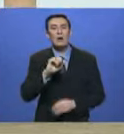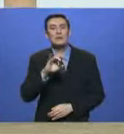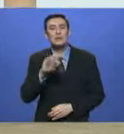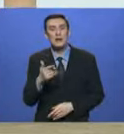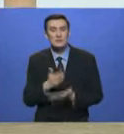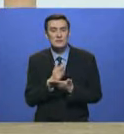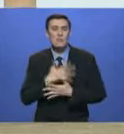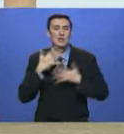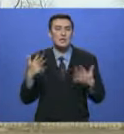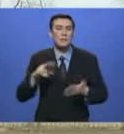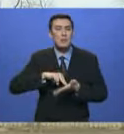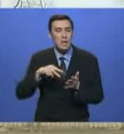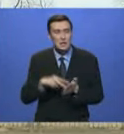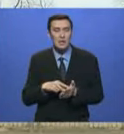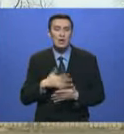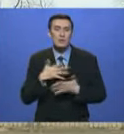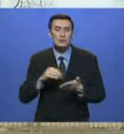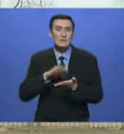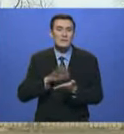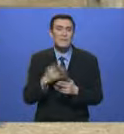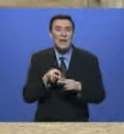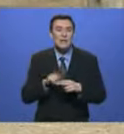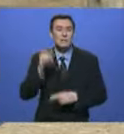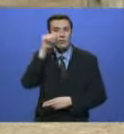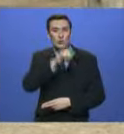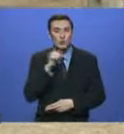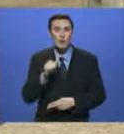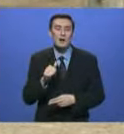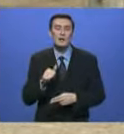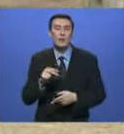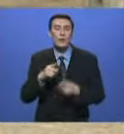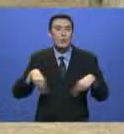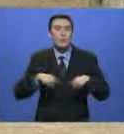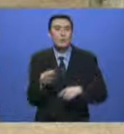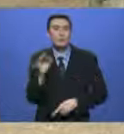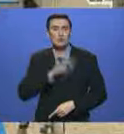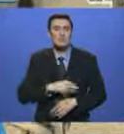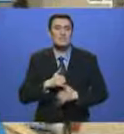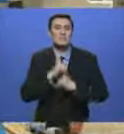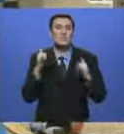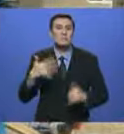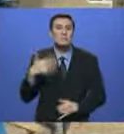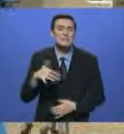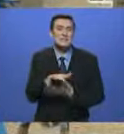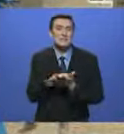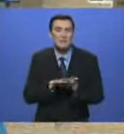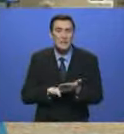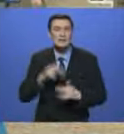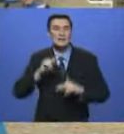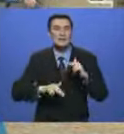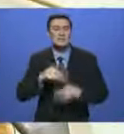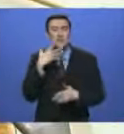Перспективы у сельчан большие. Лучше слов говорят цифры. Только в этом году в местные исполнительные органы поступило свыше 50 заявлений на